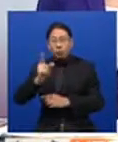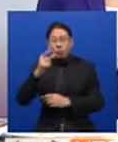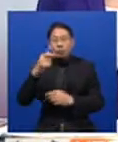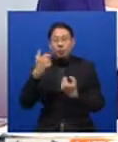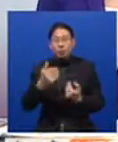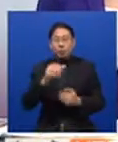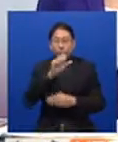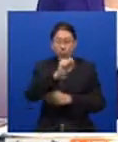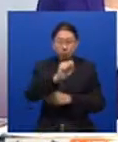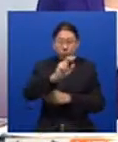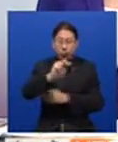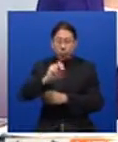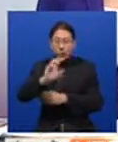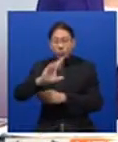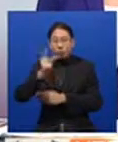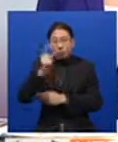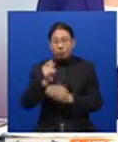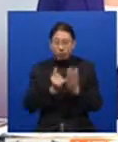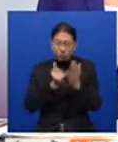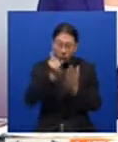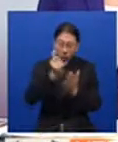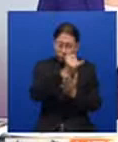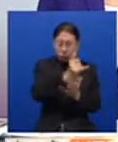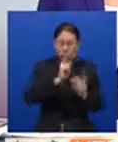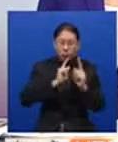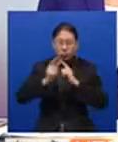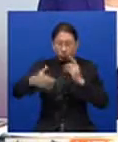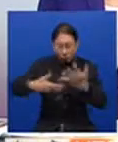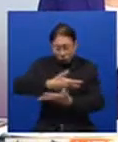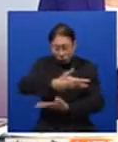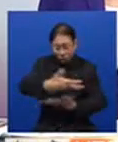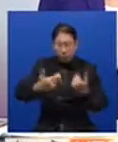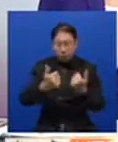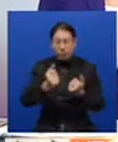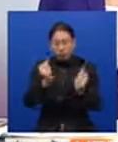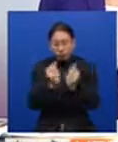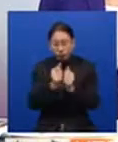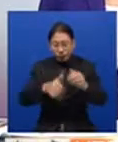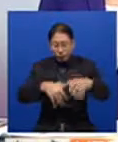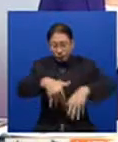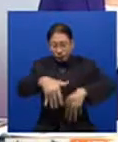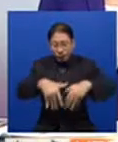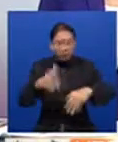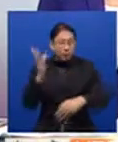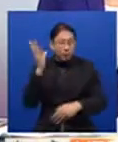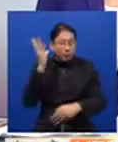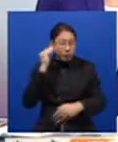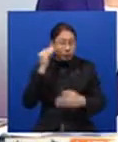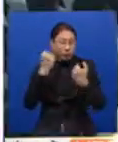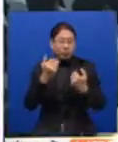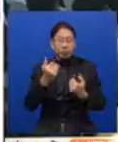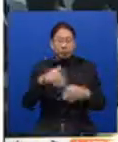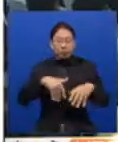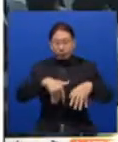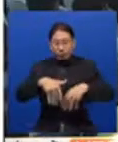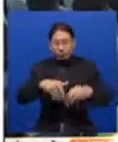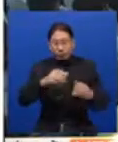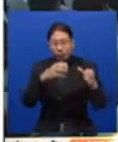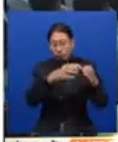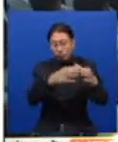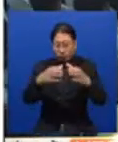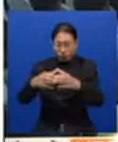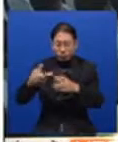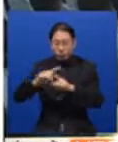สภานิติบัญญัติแห่งชาติลงพื้นที่พบปะพูดคุยและจัดเวทีเสวนาเพื่อรับฟังปัญหาแล้วก็ความคิดเห็นของประชาชนทุกกลุ่ม